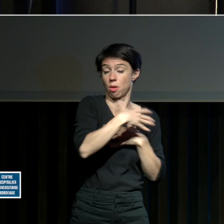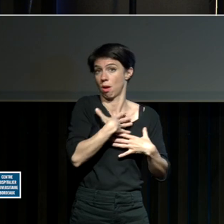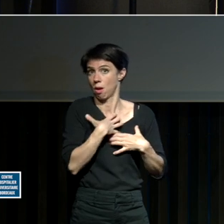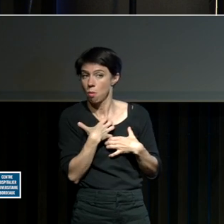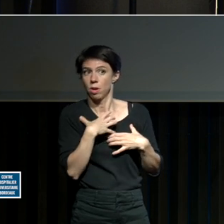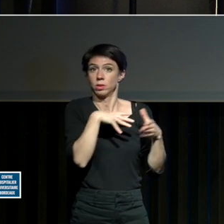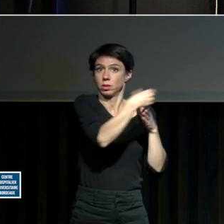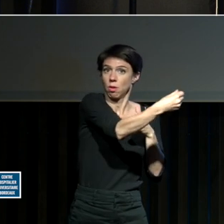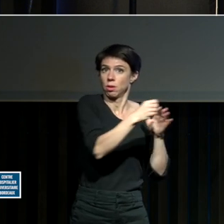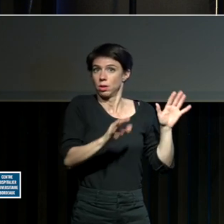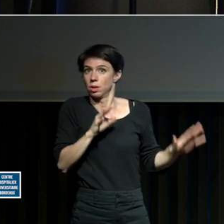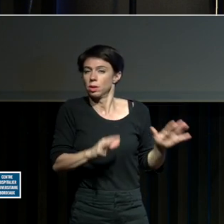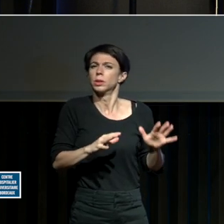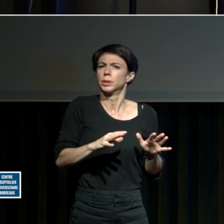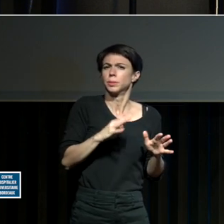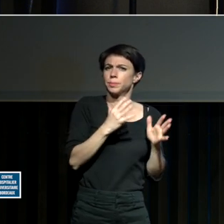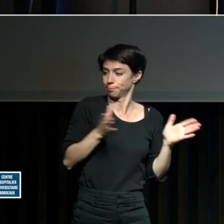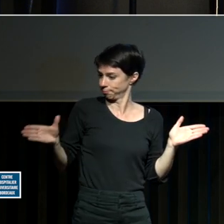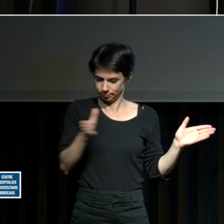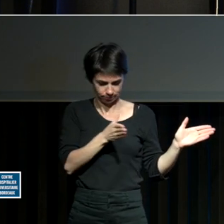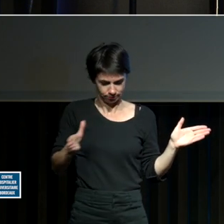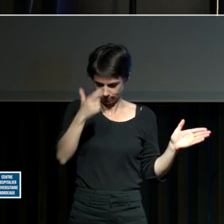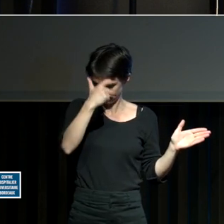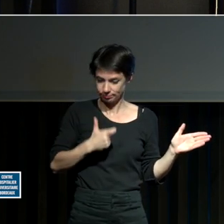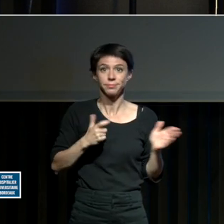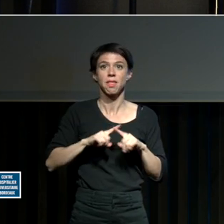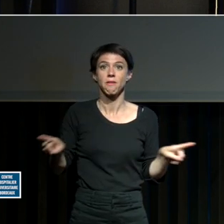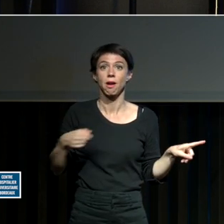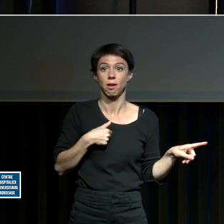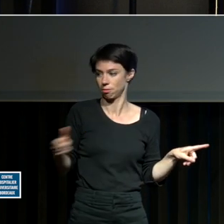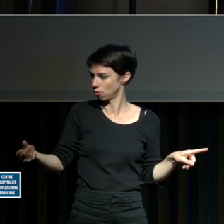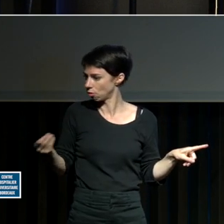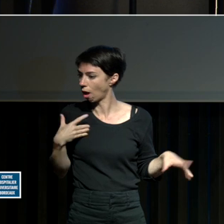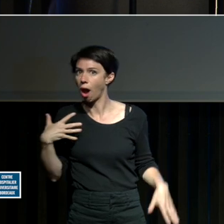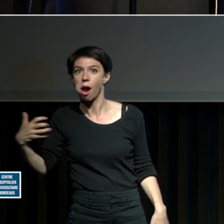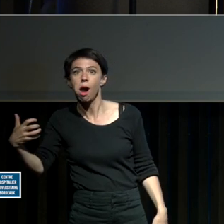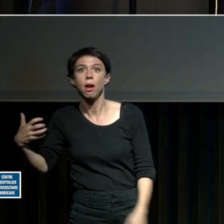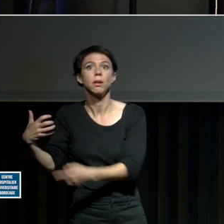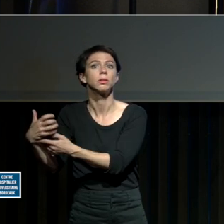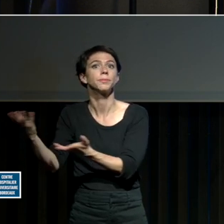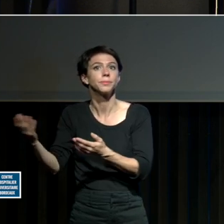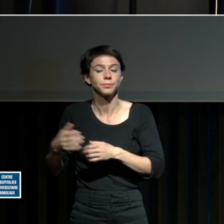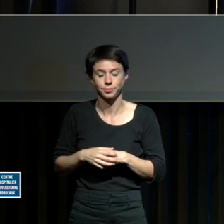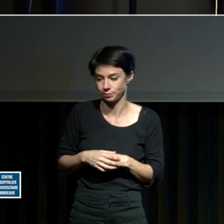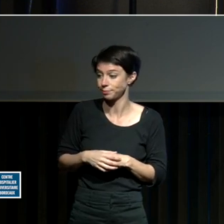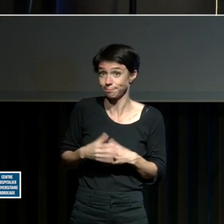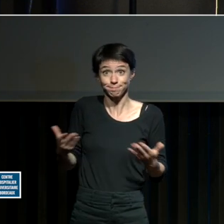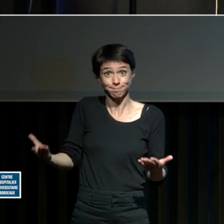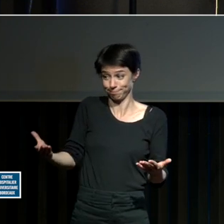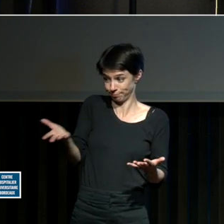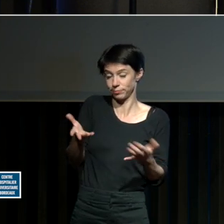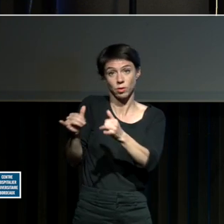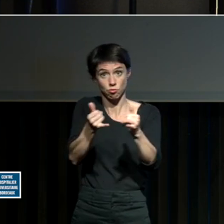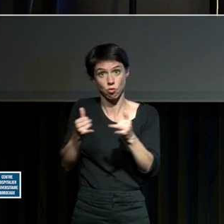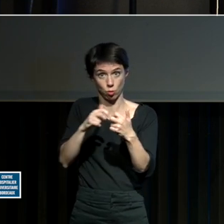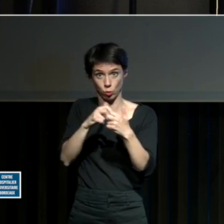Donc, on voit finalement que la structuration même du jeu va être finalement organisée et basée sur tout un ensemble